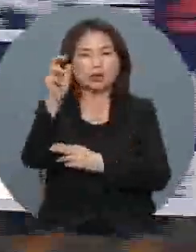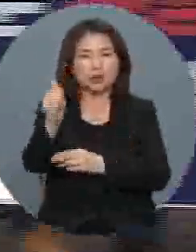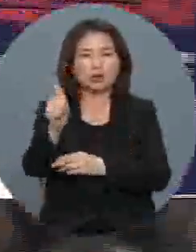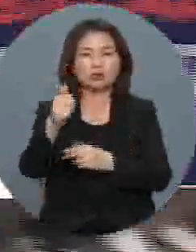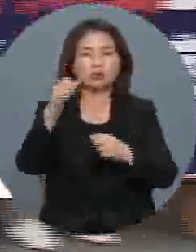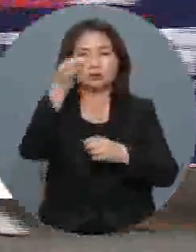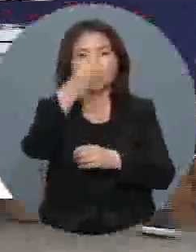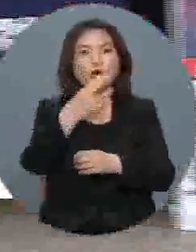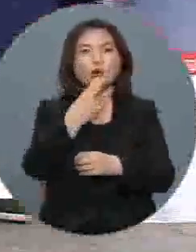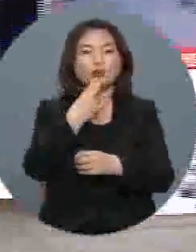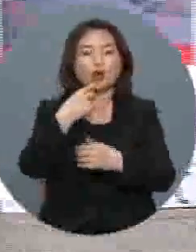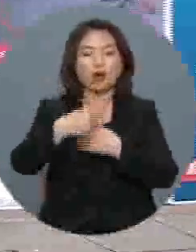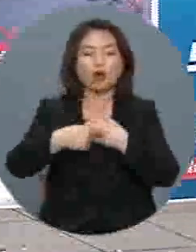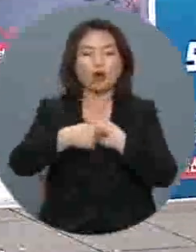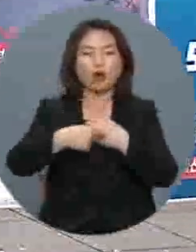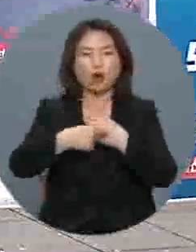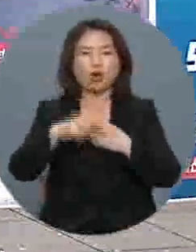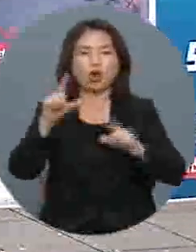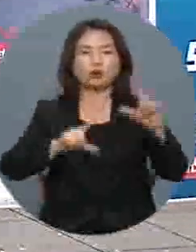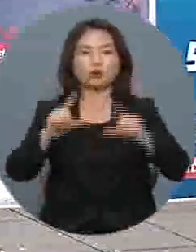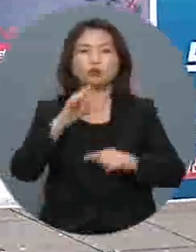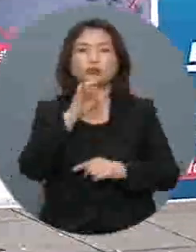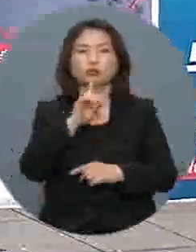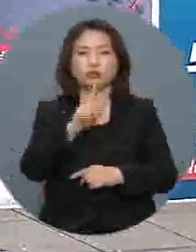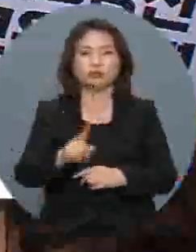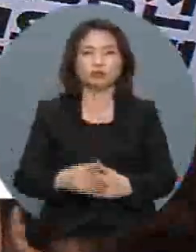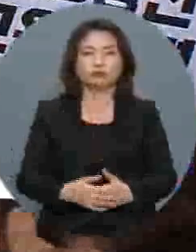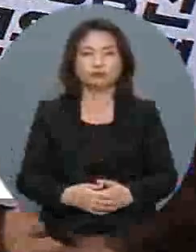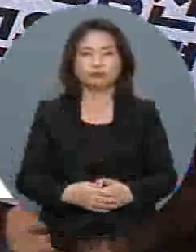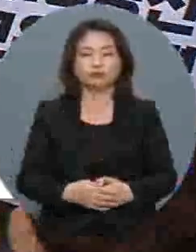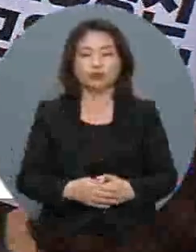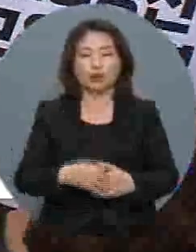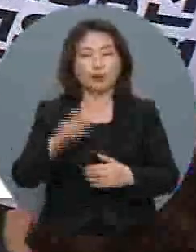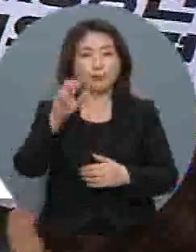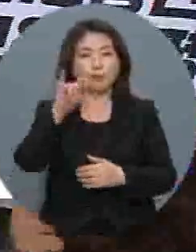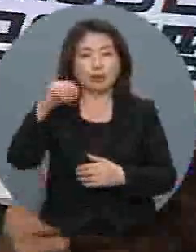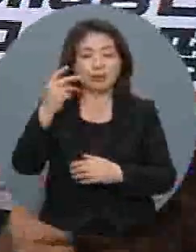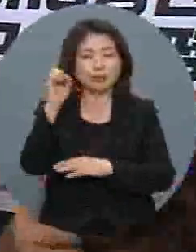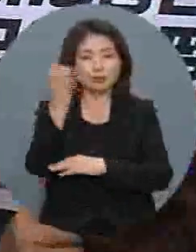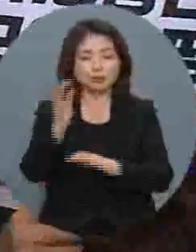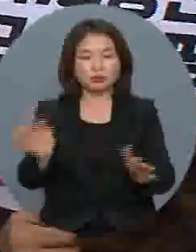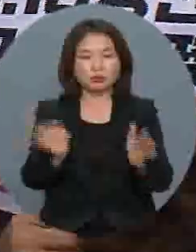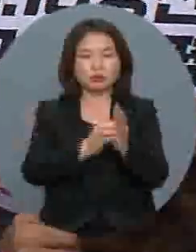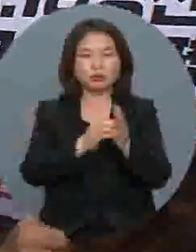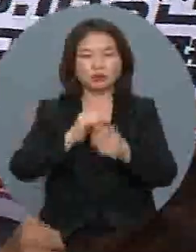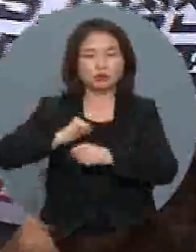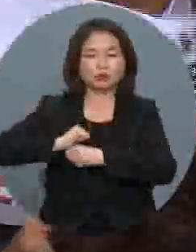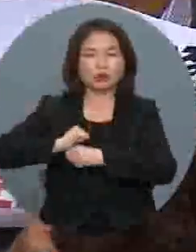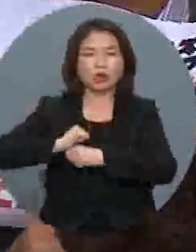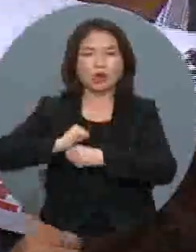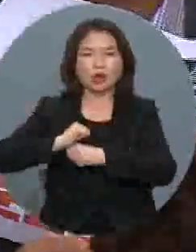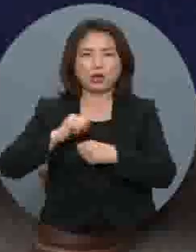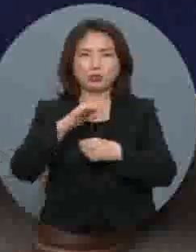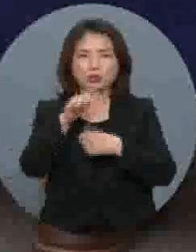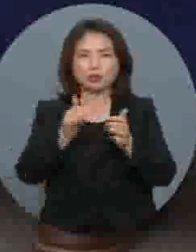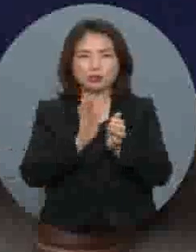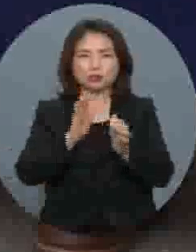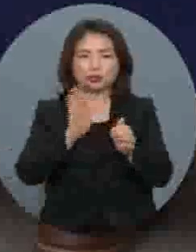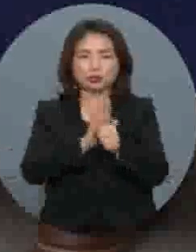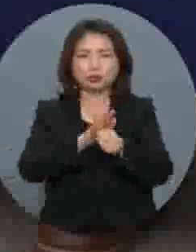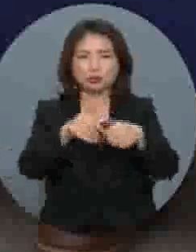사과 없이는 형식적 태도일 뿐이라는 겁니다. 매일신문이 그간 군사정권의 후회를 자처하는